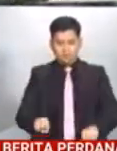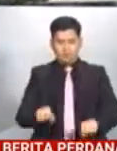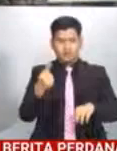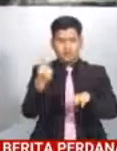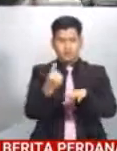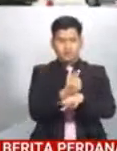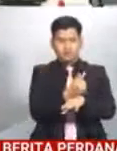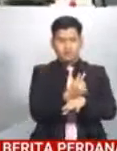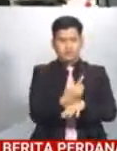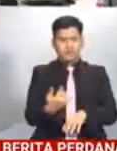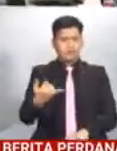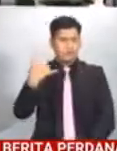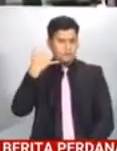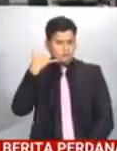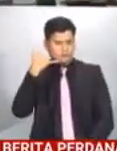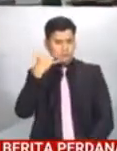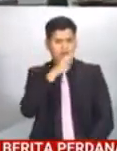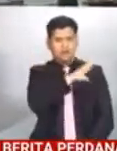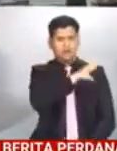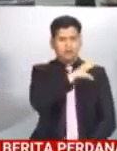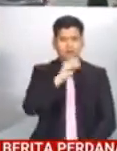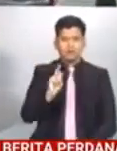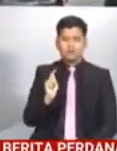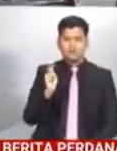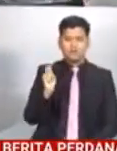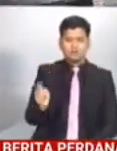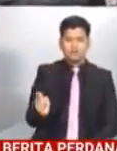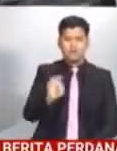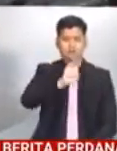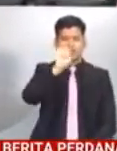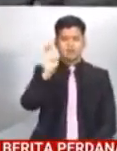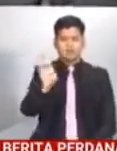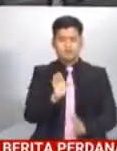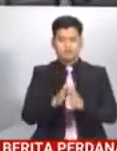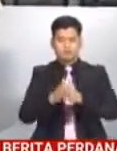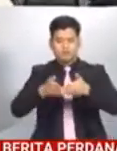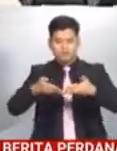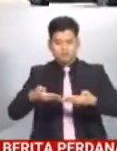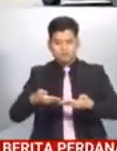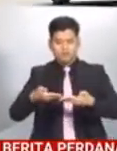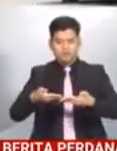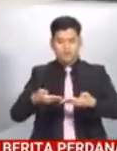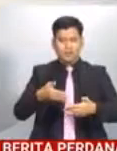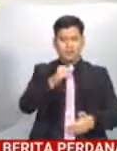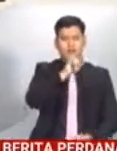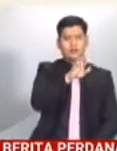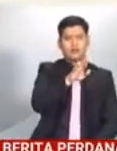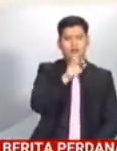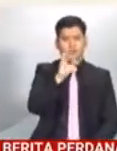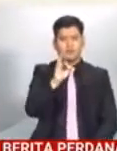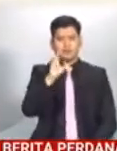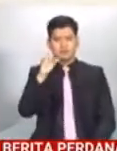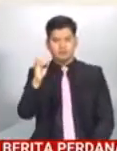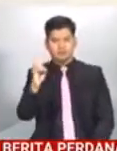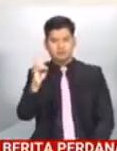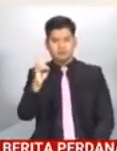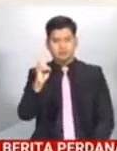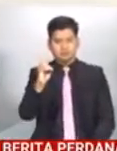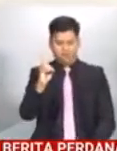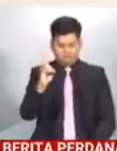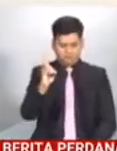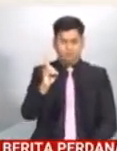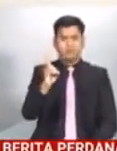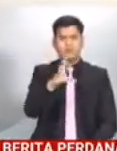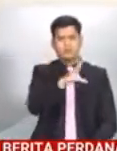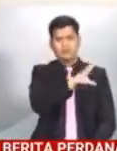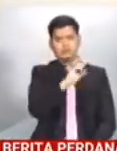telefon bimbit dan aplikasi touch and go e-wallet walaupun penggunaan RFID diperluaskan transaksi menggunakan KAD touch